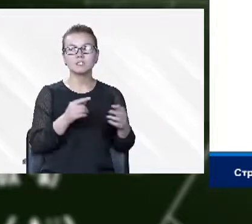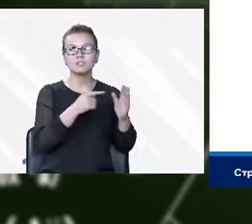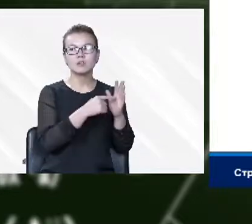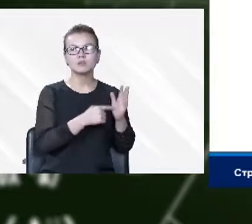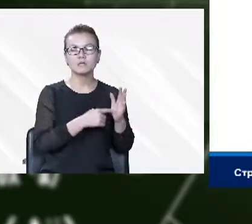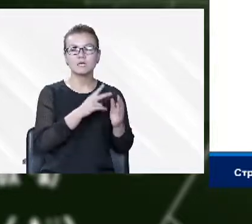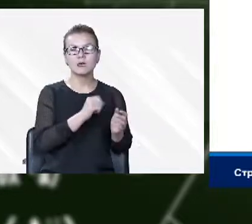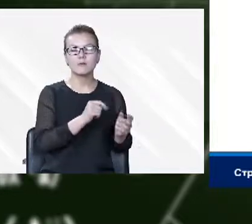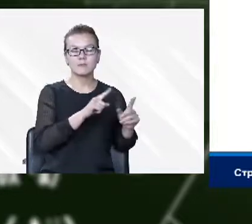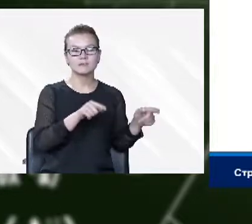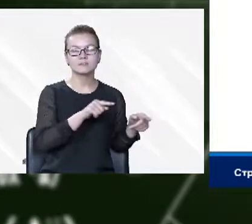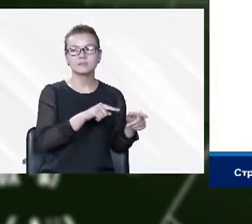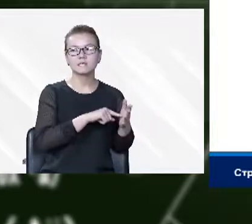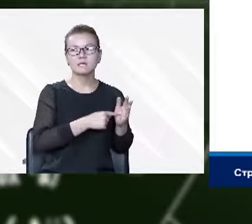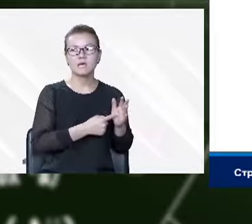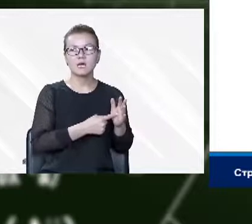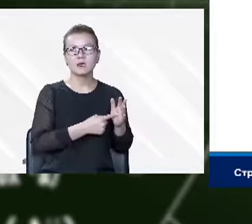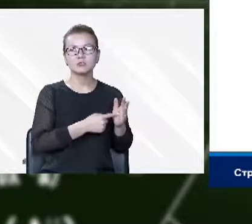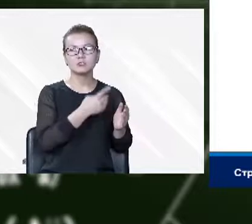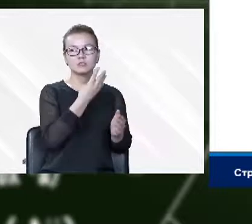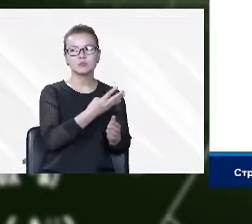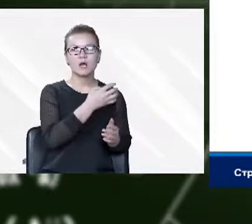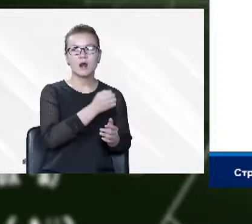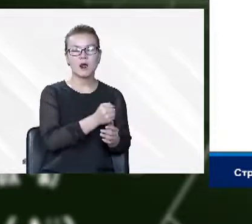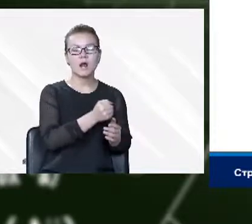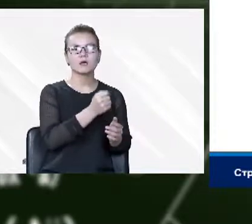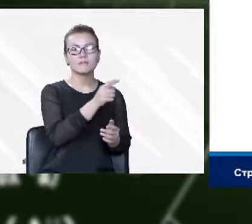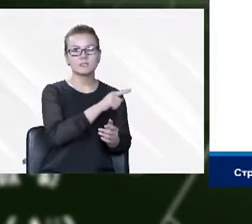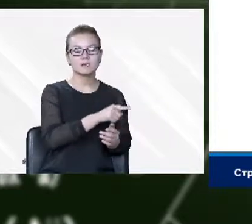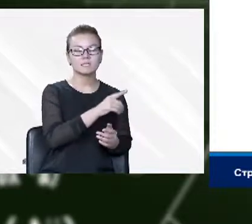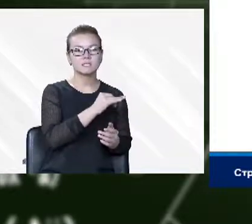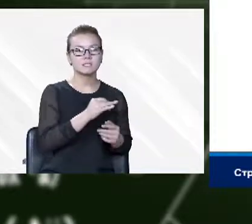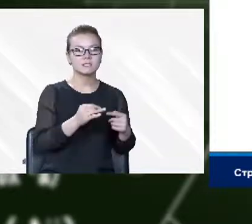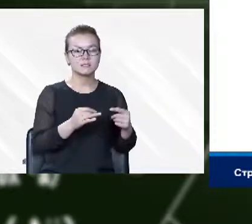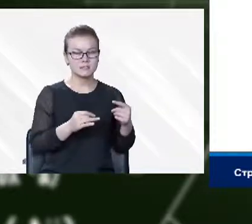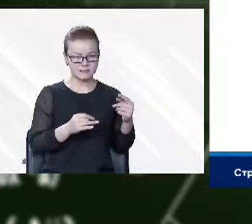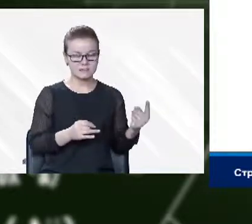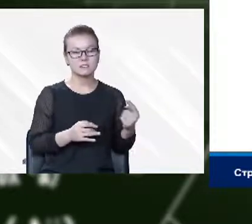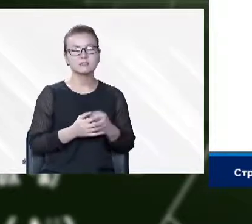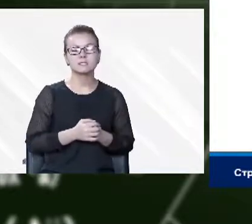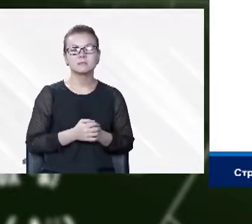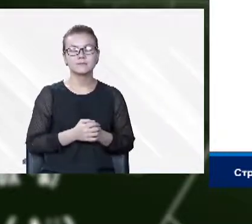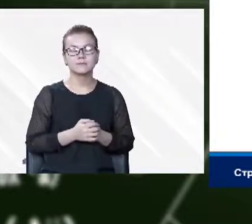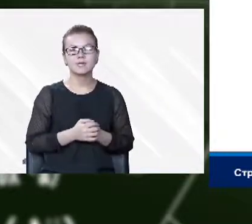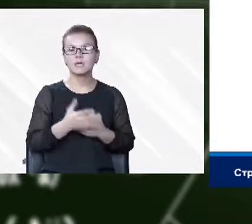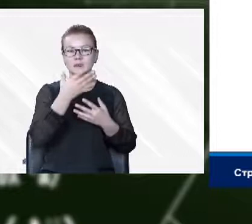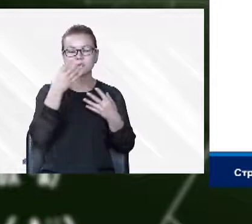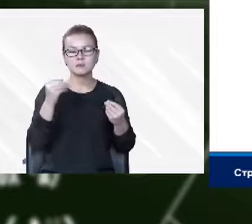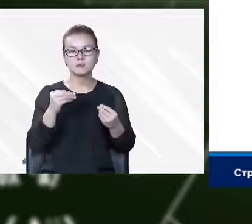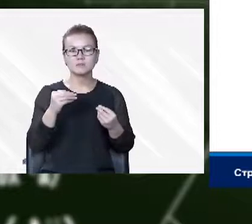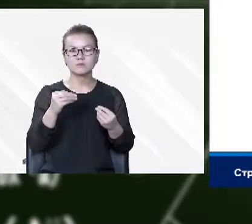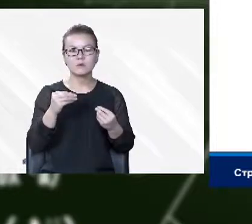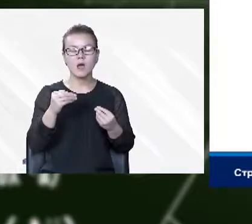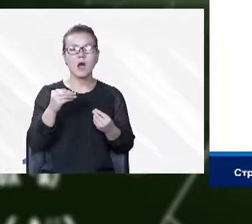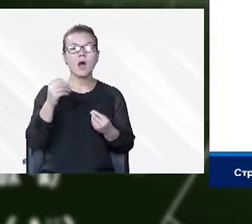а и разности 4а квадрат и единицы. Не забудем